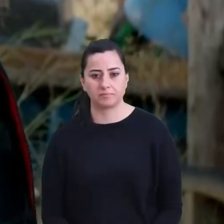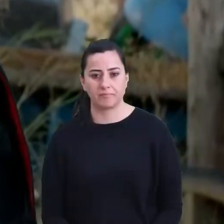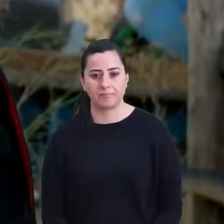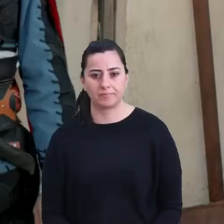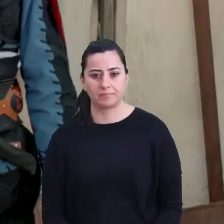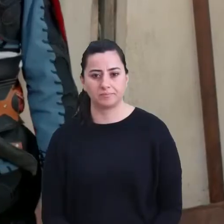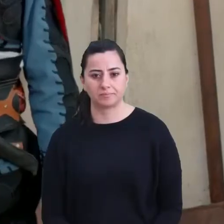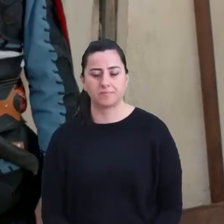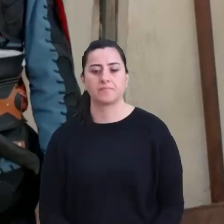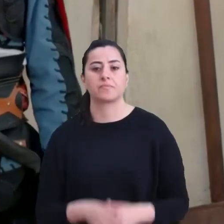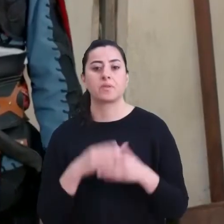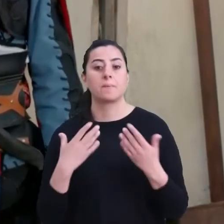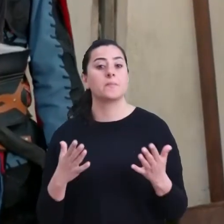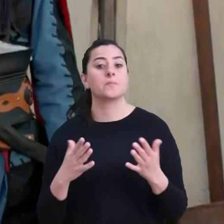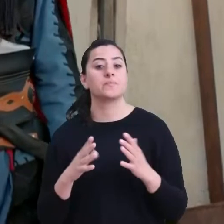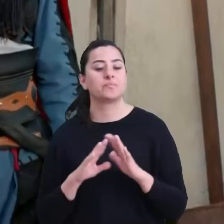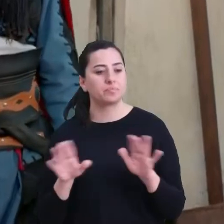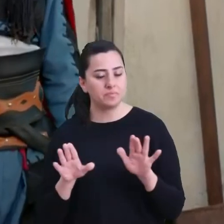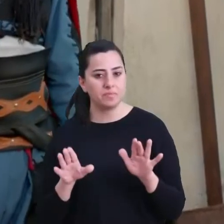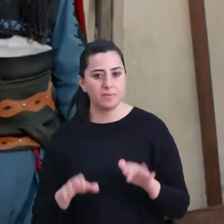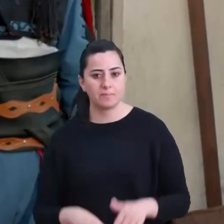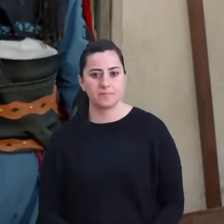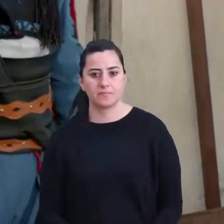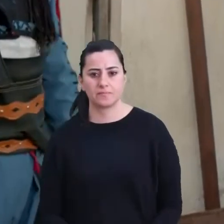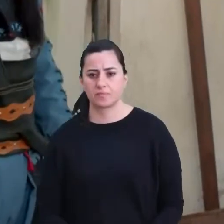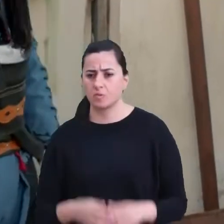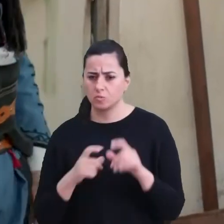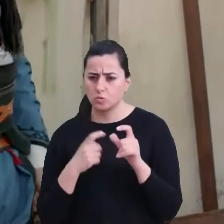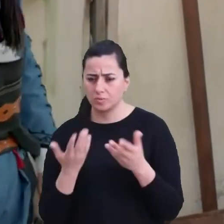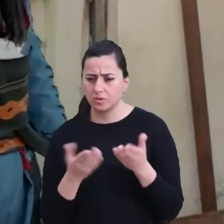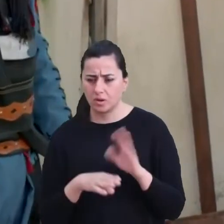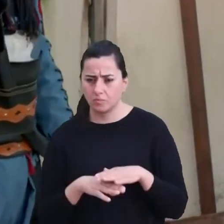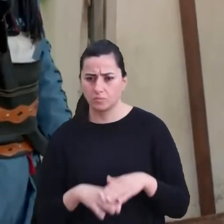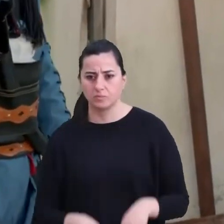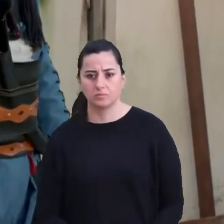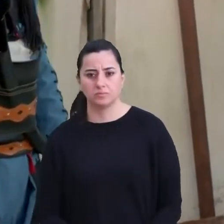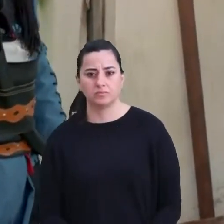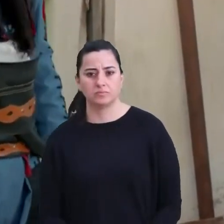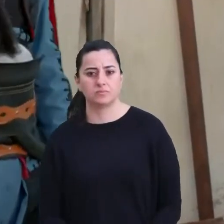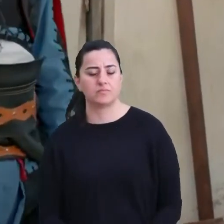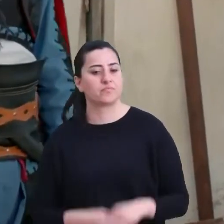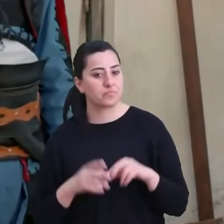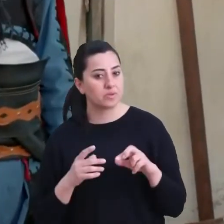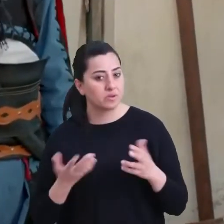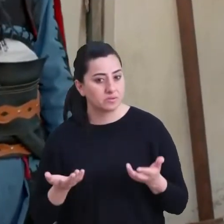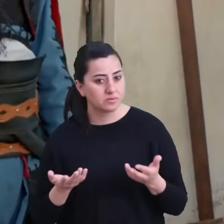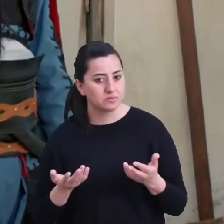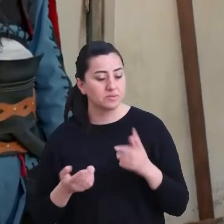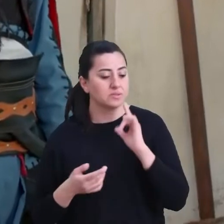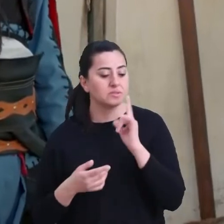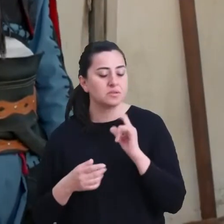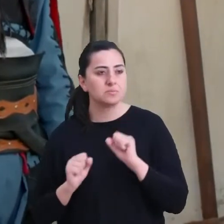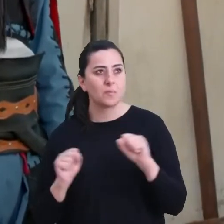Hat. Hat. Hat. Süleyman. Ne yapıyorsun gülüm sen be? Hat.